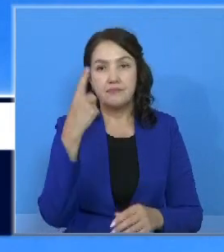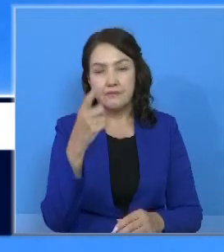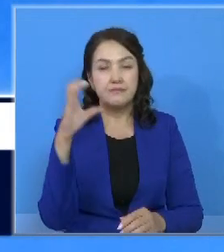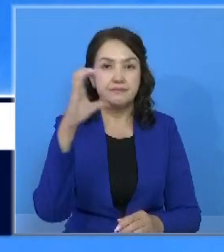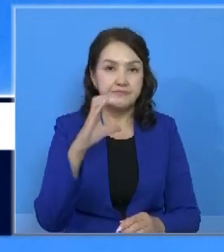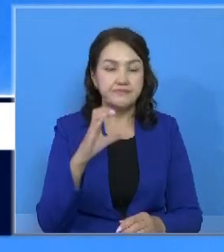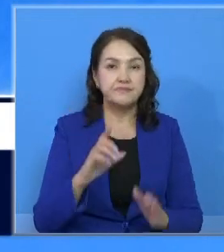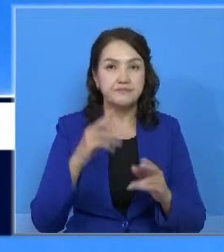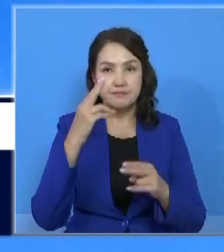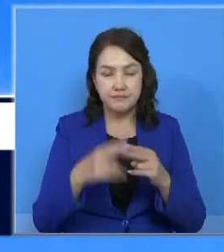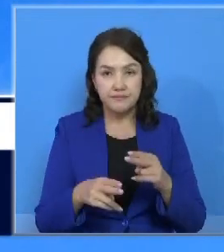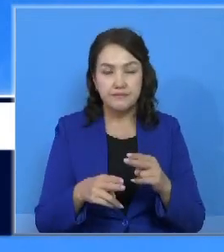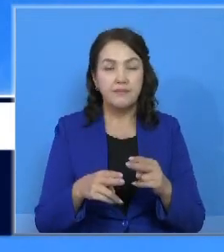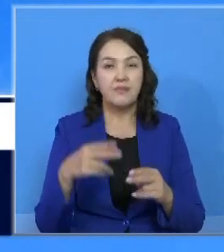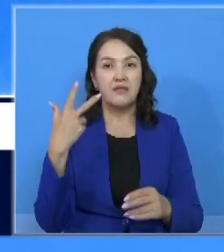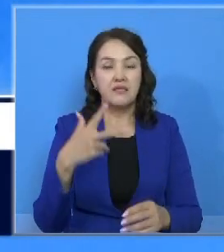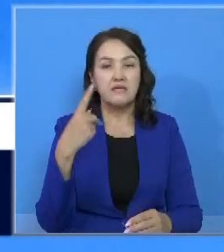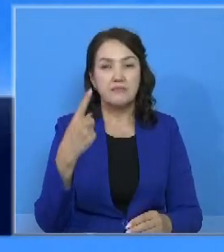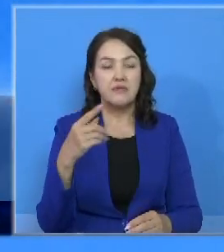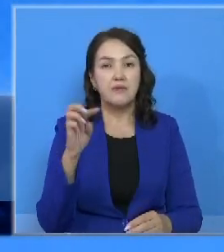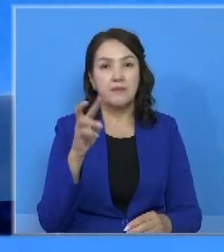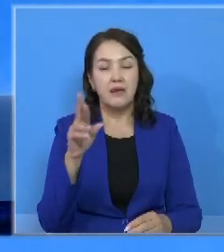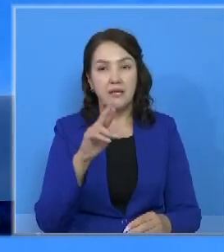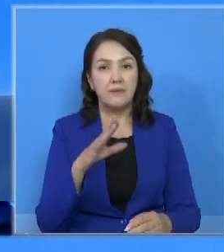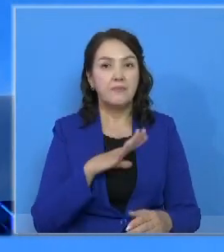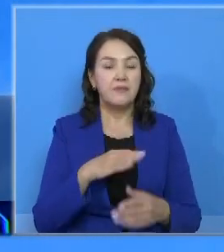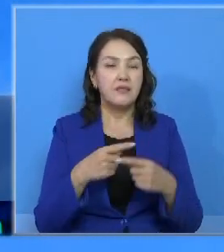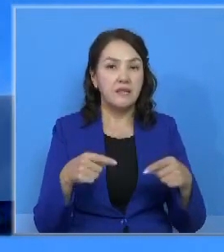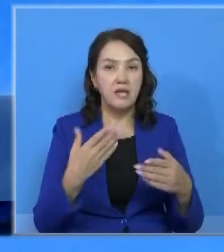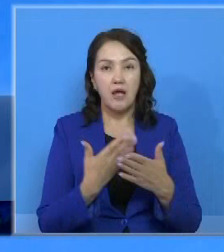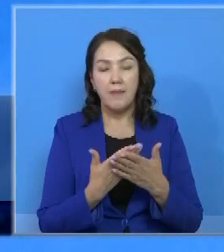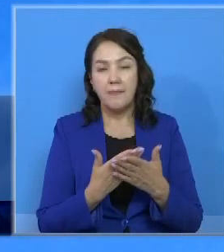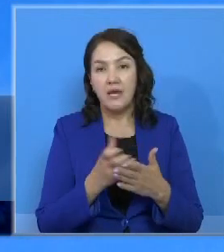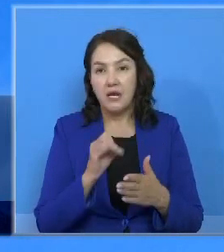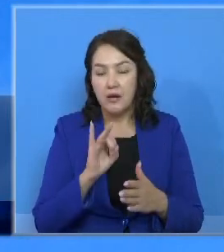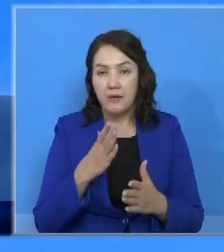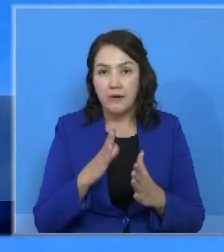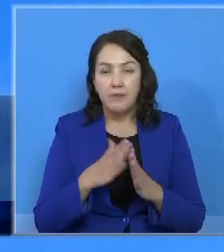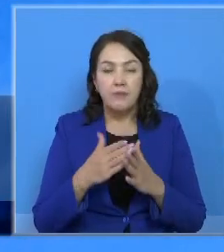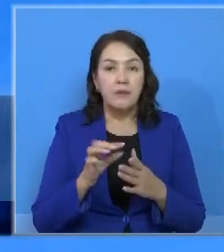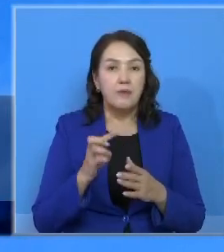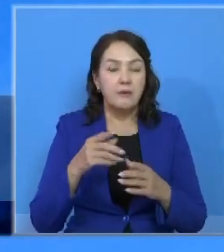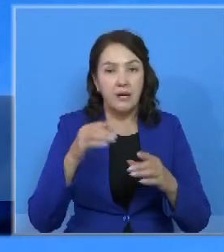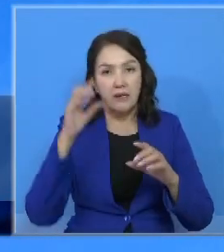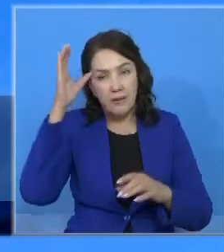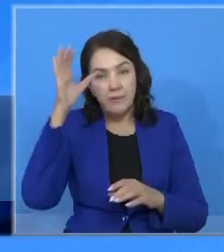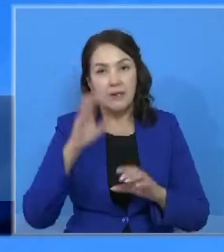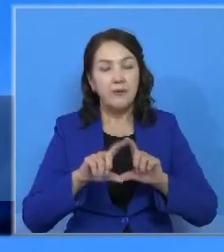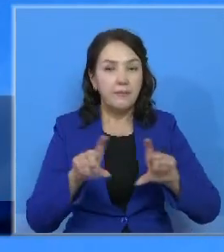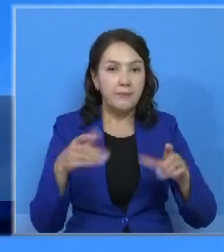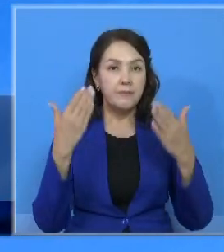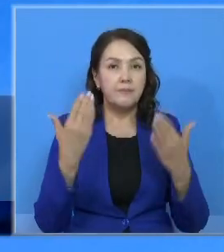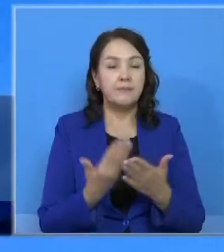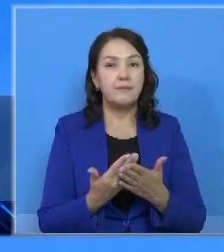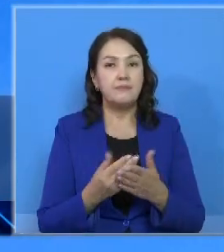сентября, а завершится учебный год 31 мая. Предусмотрены ряд инициатив по совершенствованию инфраструктуры образовательных объектов.